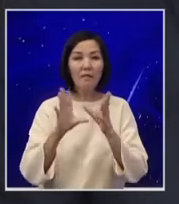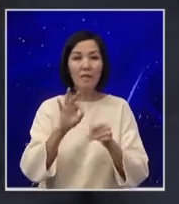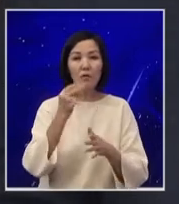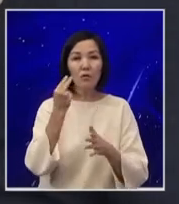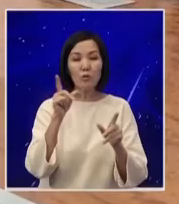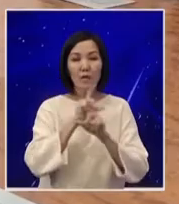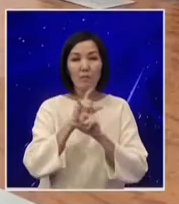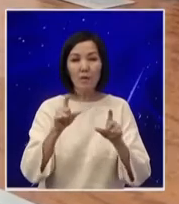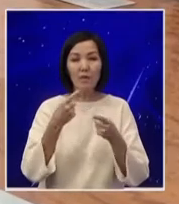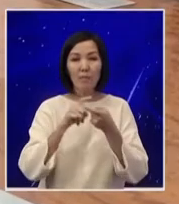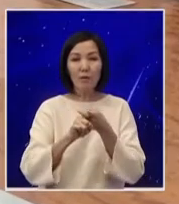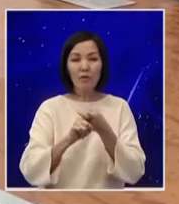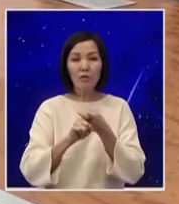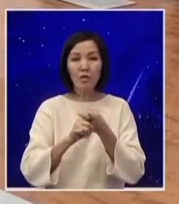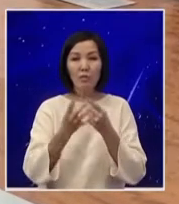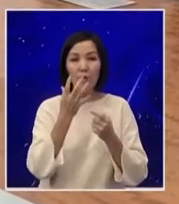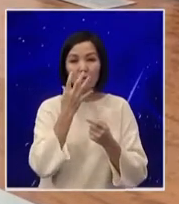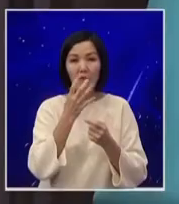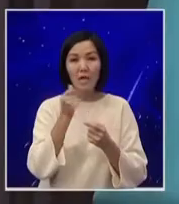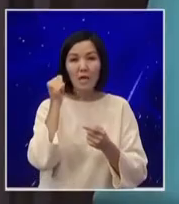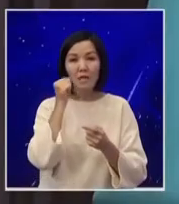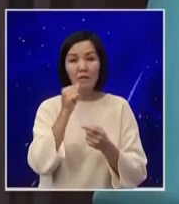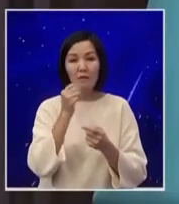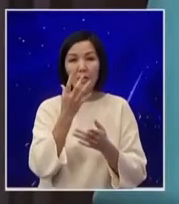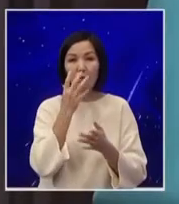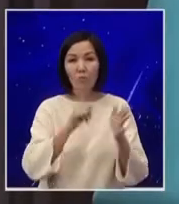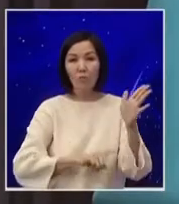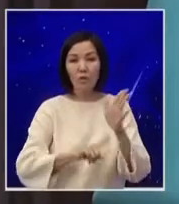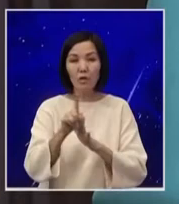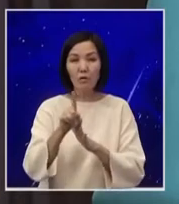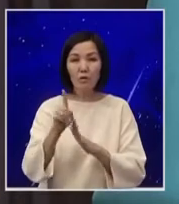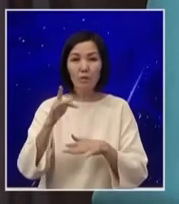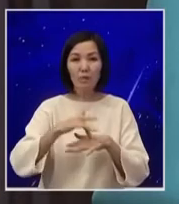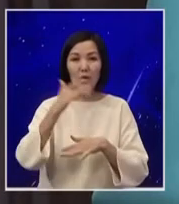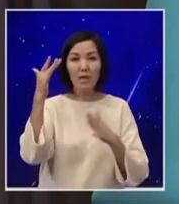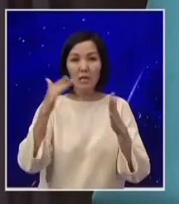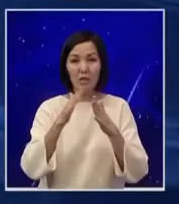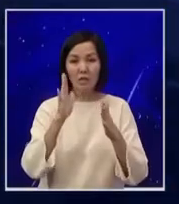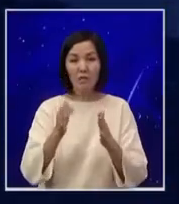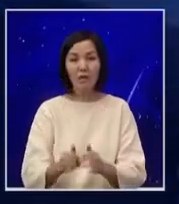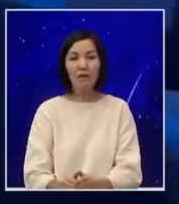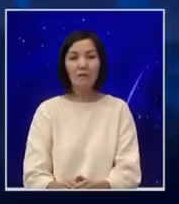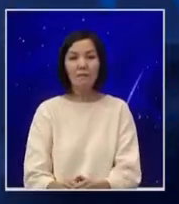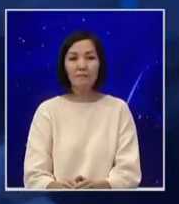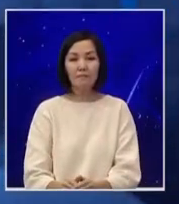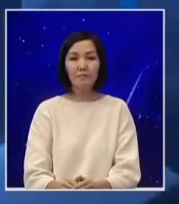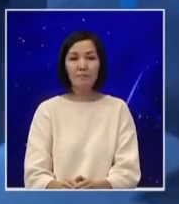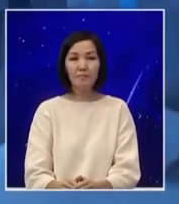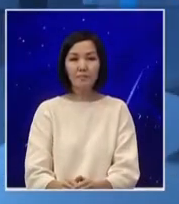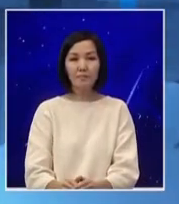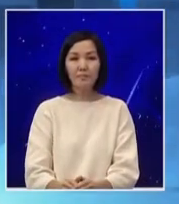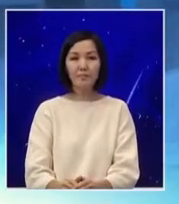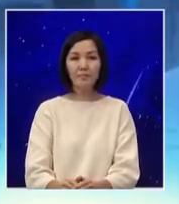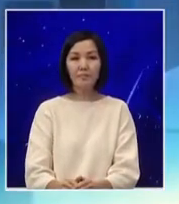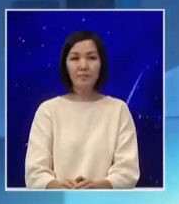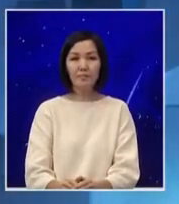объекты региона подключены к отоплению а уже завтра тепло начнет поступать многоэтажный сектор а ну а роман зенов обзор